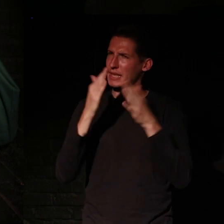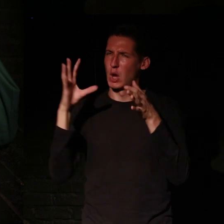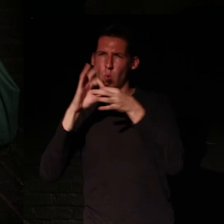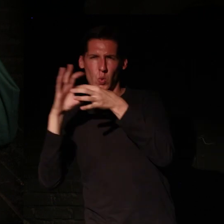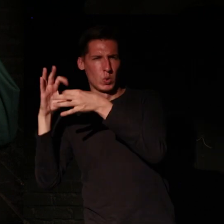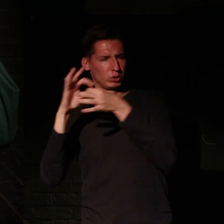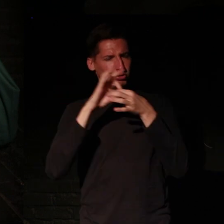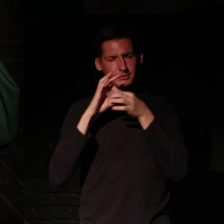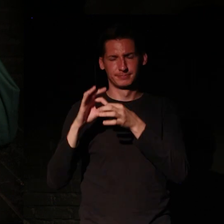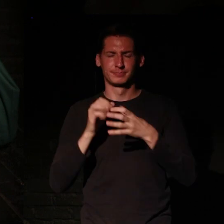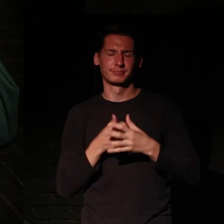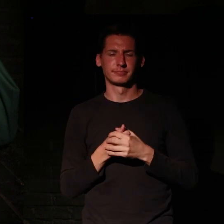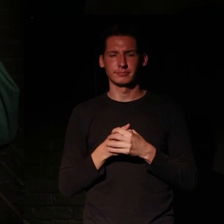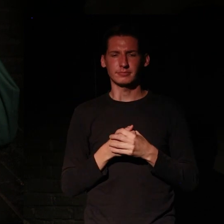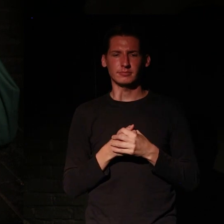liczenia